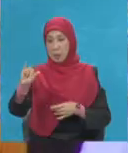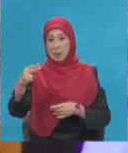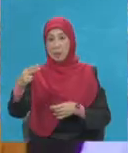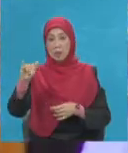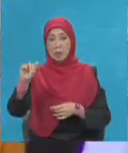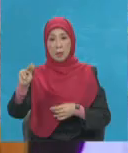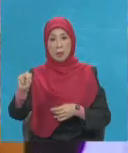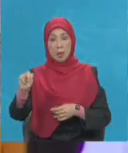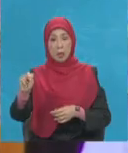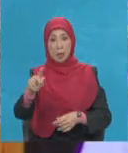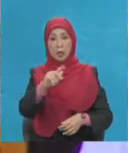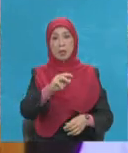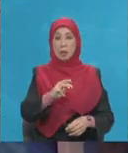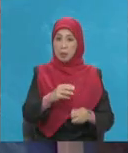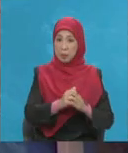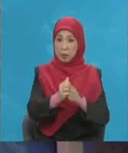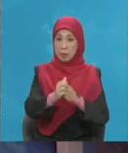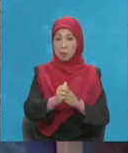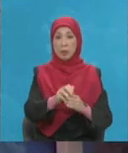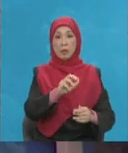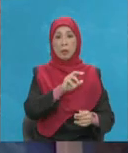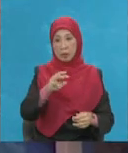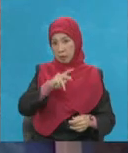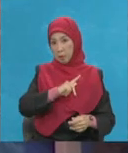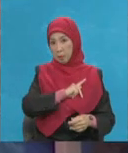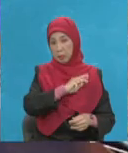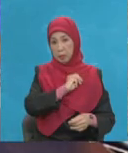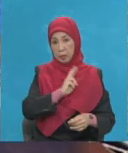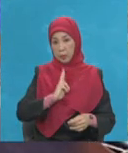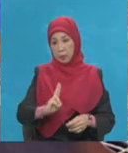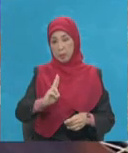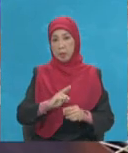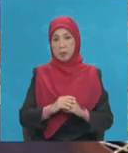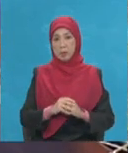Liman, Merinyu Hal Ehwal Ugama, Kementerian Hal Ehwal Ugama.